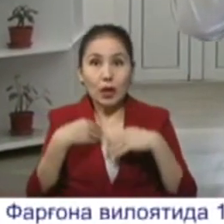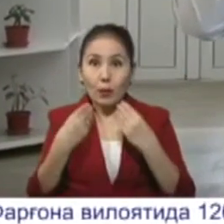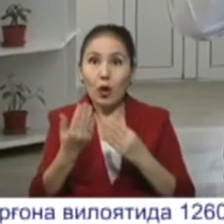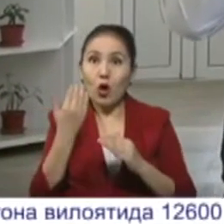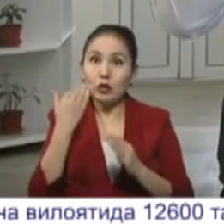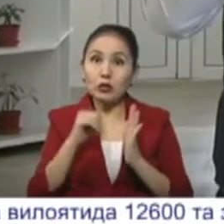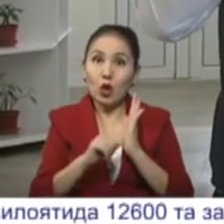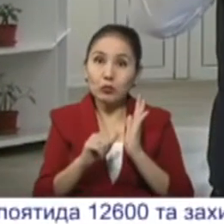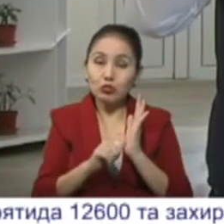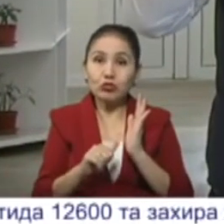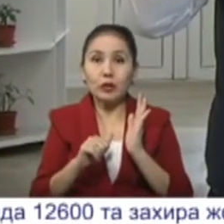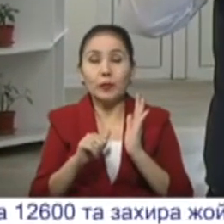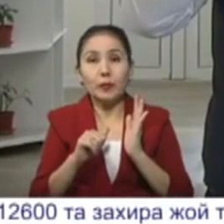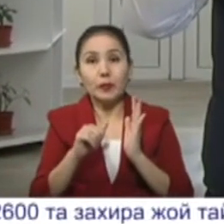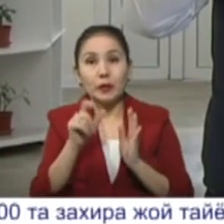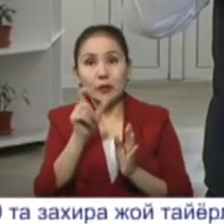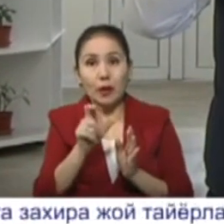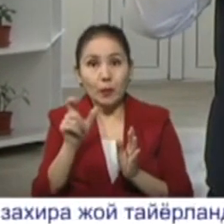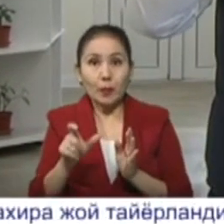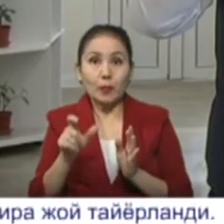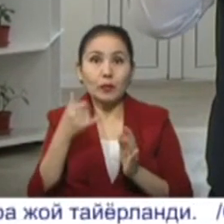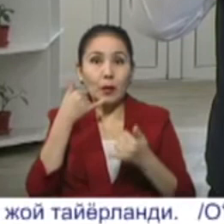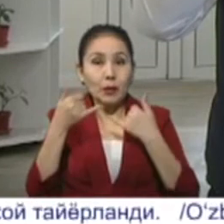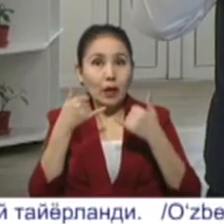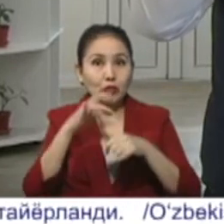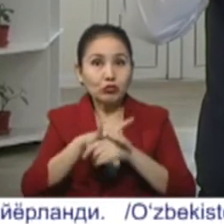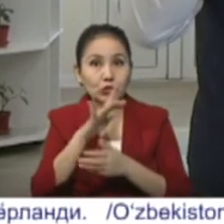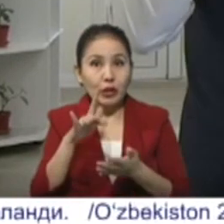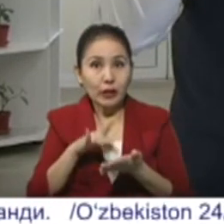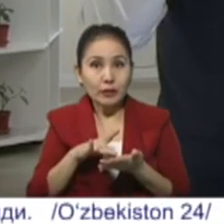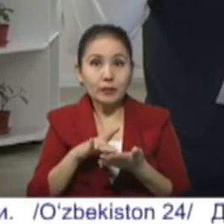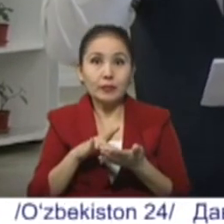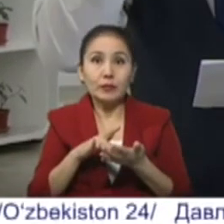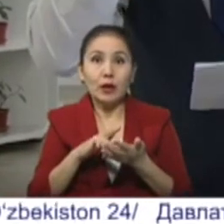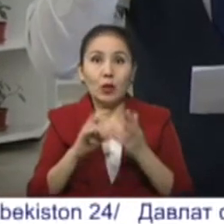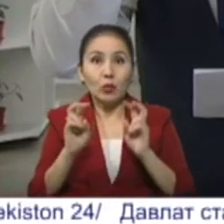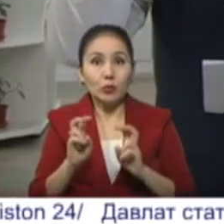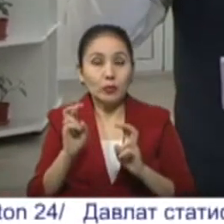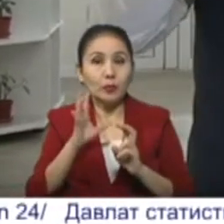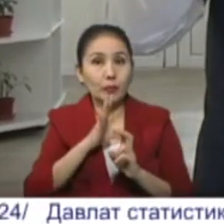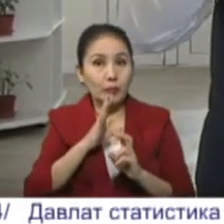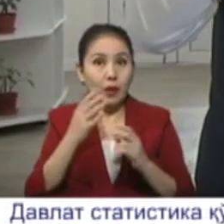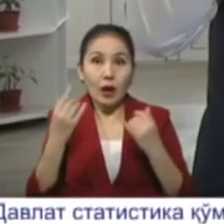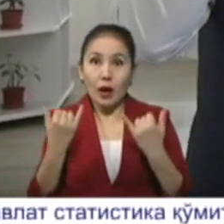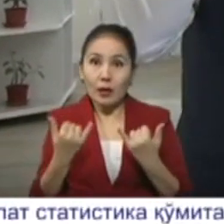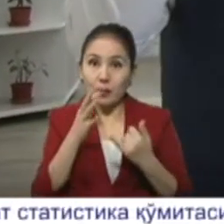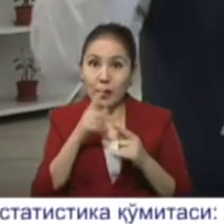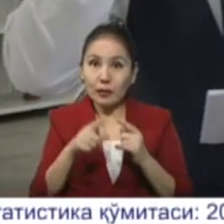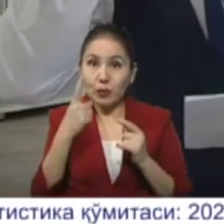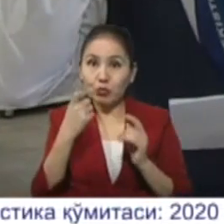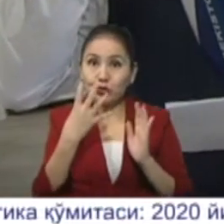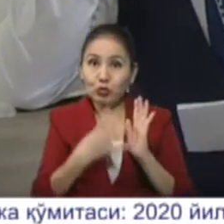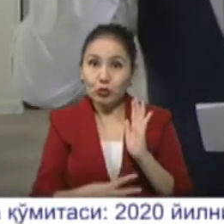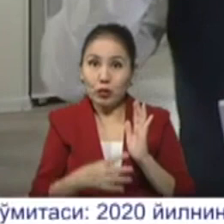олдинлари 60 нафар оператор Тошкент шаҳар тест тибби ёрдам станциясида хизмат қилган бўлса, айни пайтда уларнинг сони